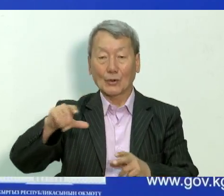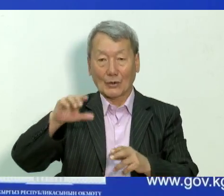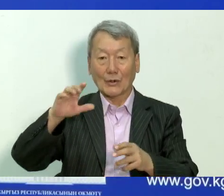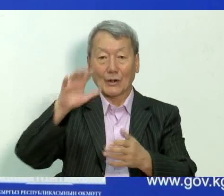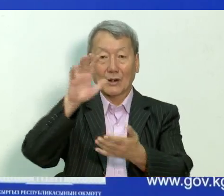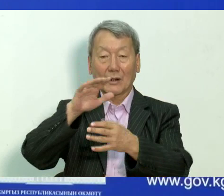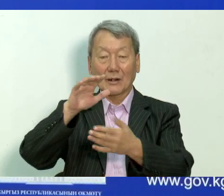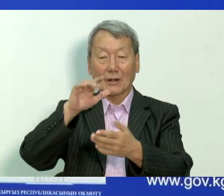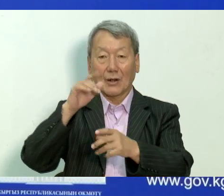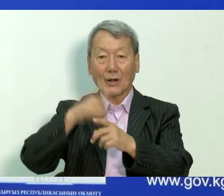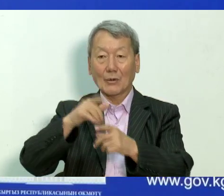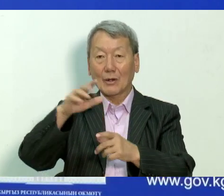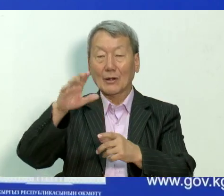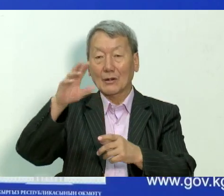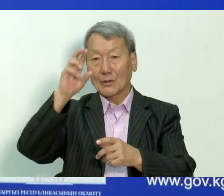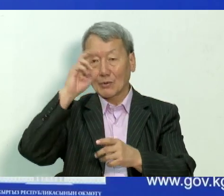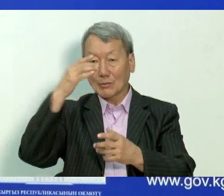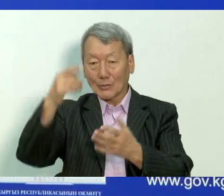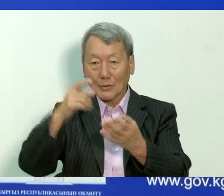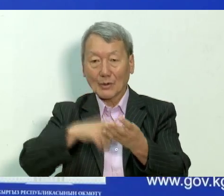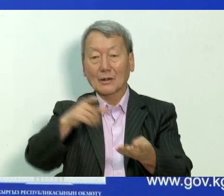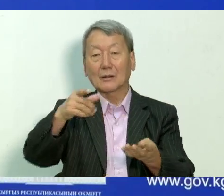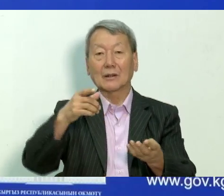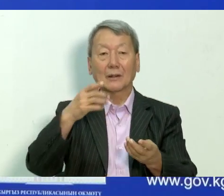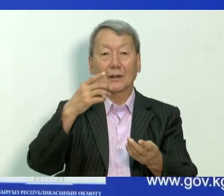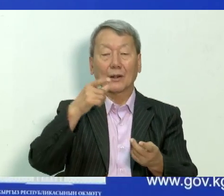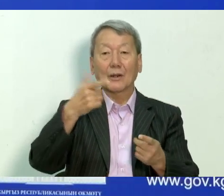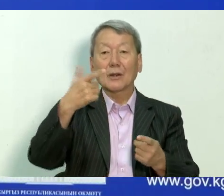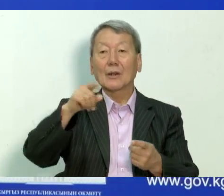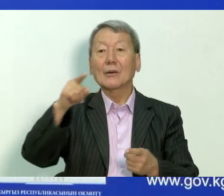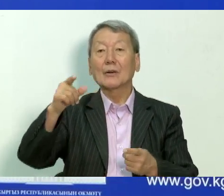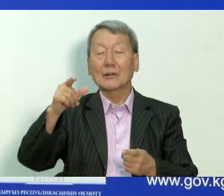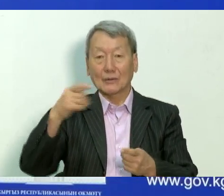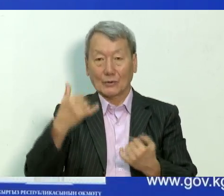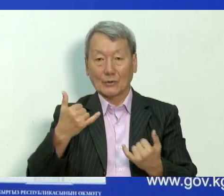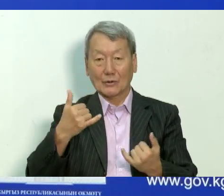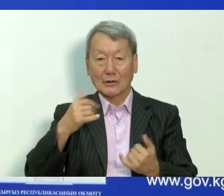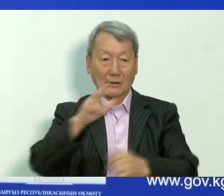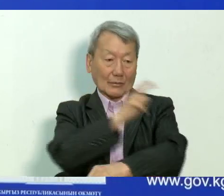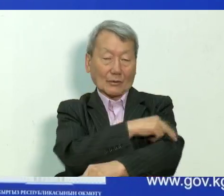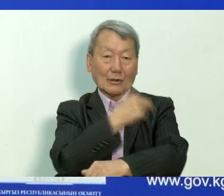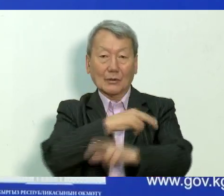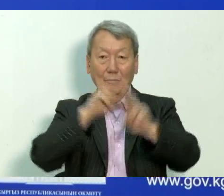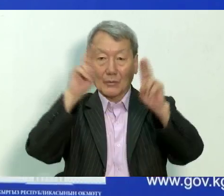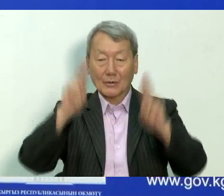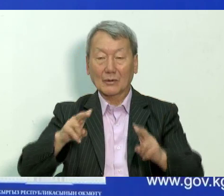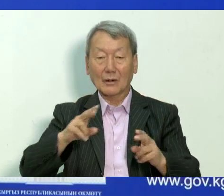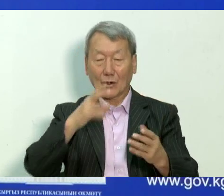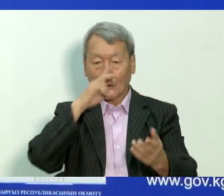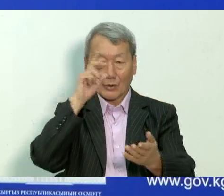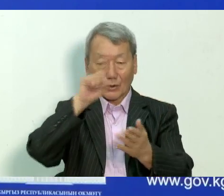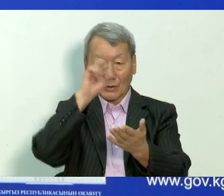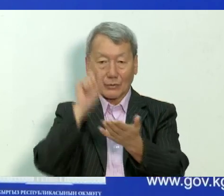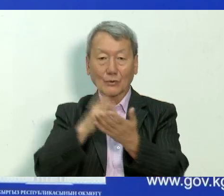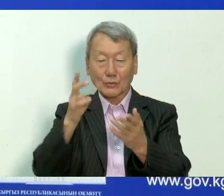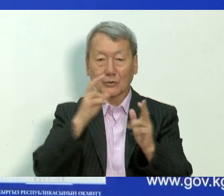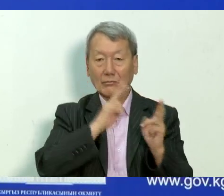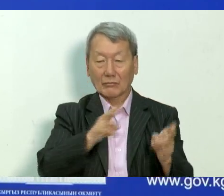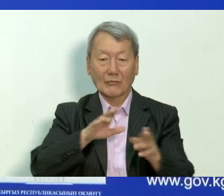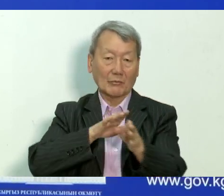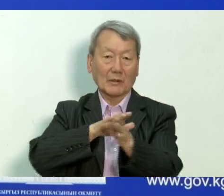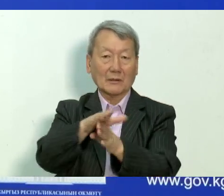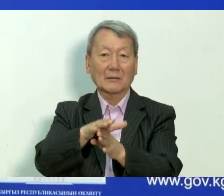жаткандыктан коомдук жайларда, коомдук унааларда этият болуп, санитардык эрежелерди карманууга баарыңыздарды